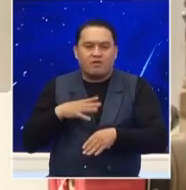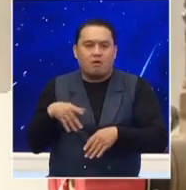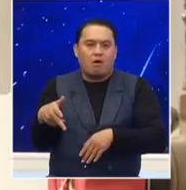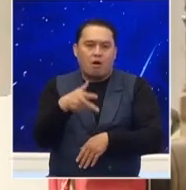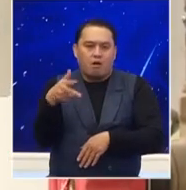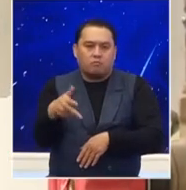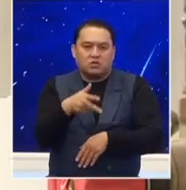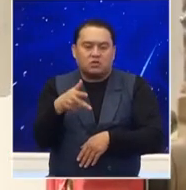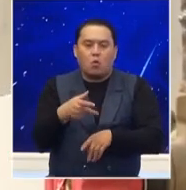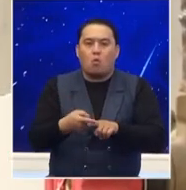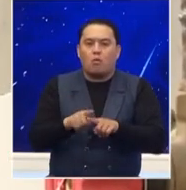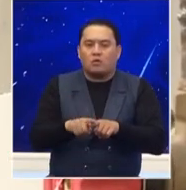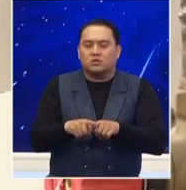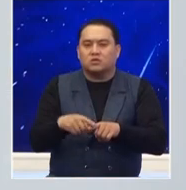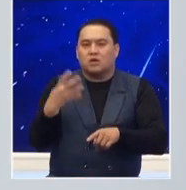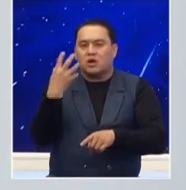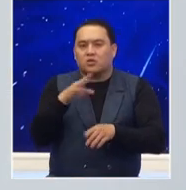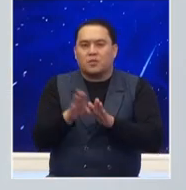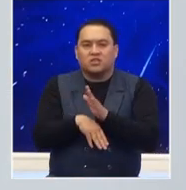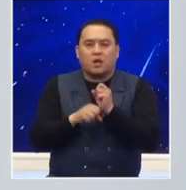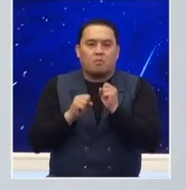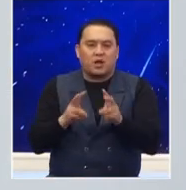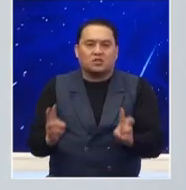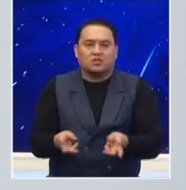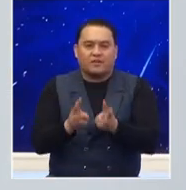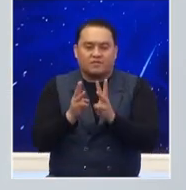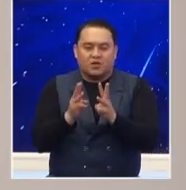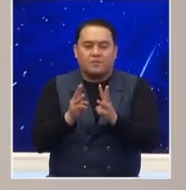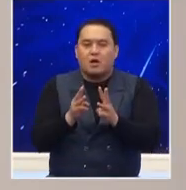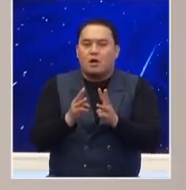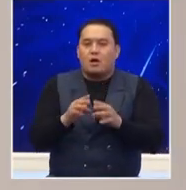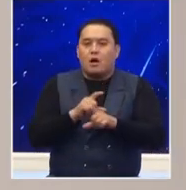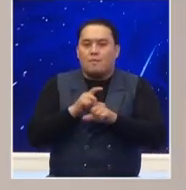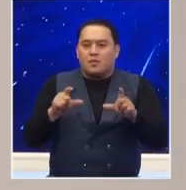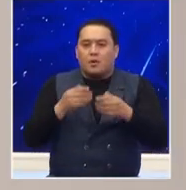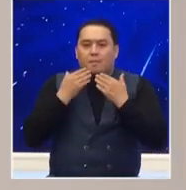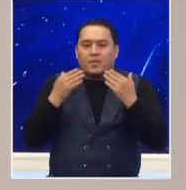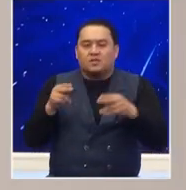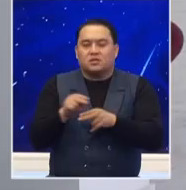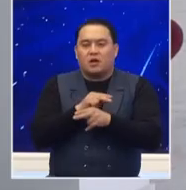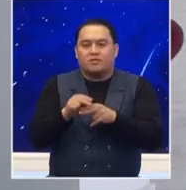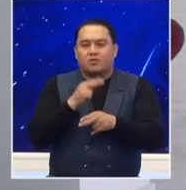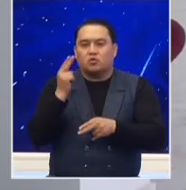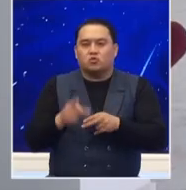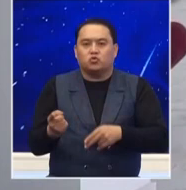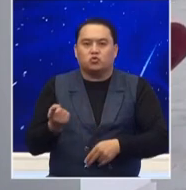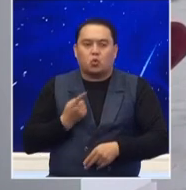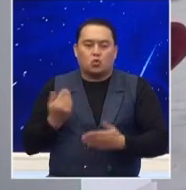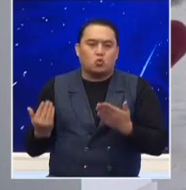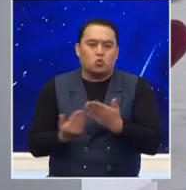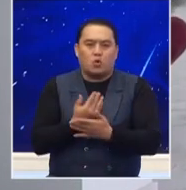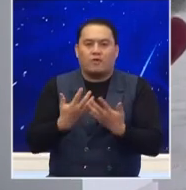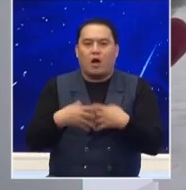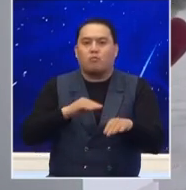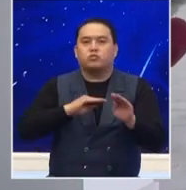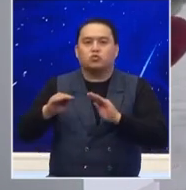камеры видеонаблюдения и датчики пожарной безопасности. В настоящее время на объекте наводят последние штрихи и ждут прибытия нового